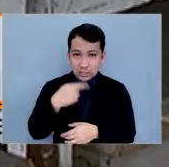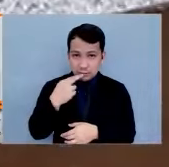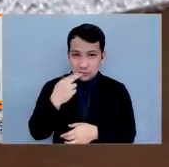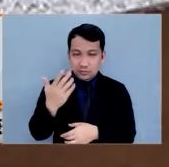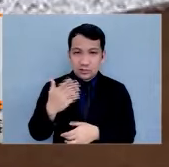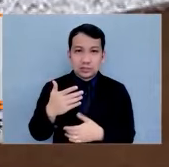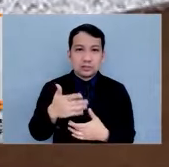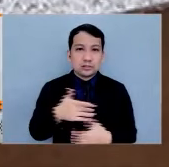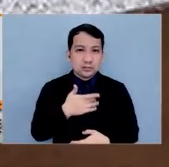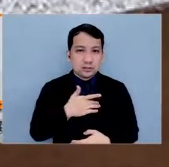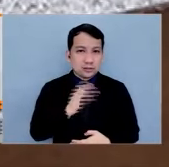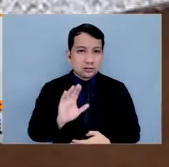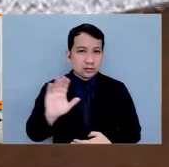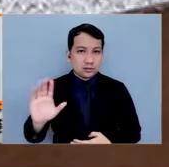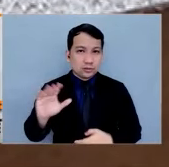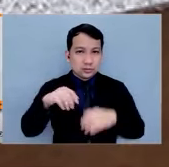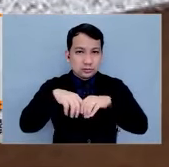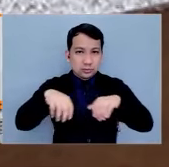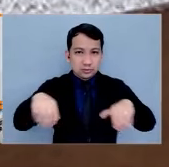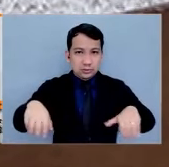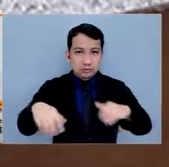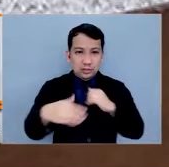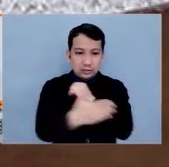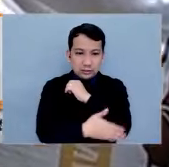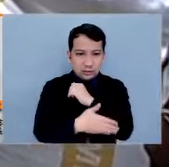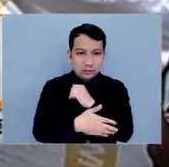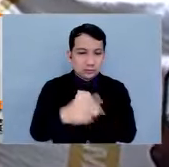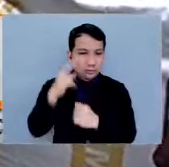niya ng mga kapitbahay nating bansa tulad ng Vietnam at